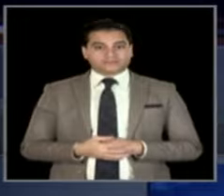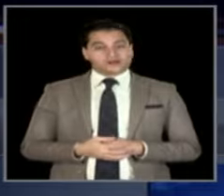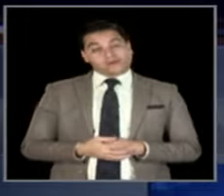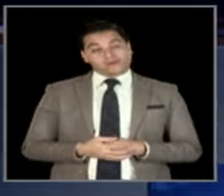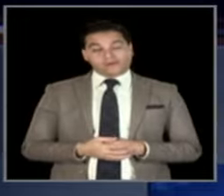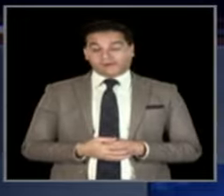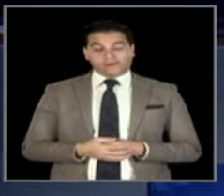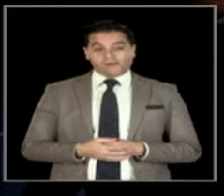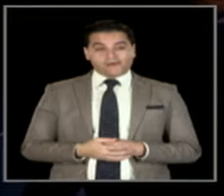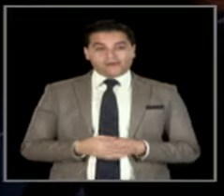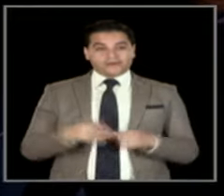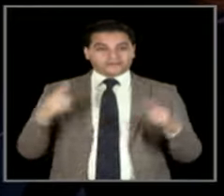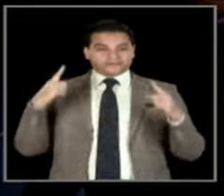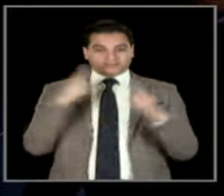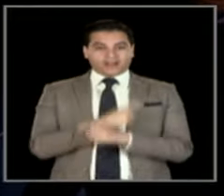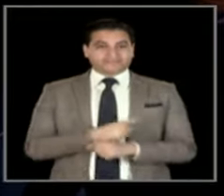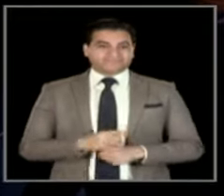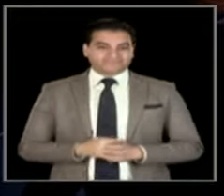غلط.